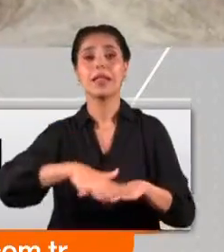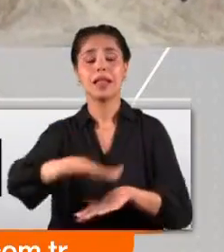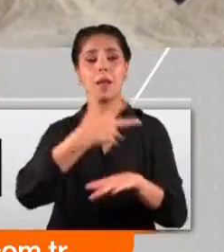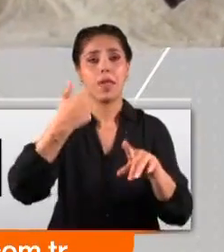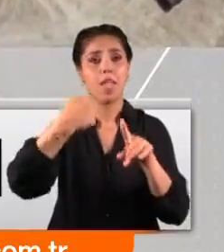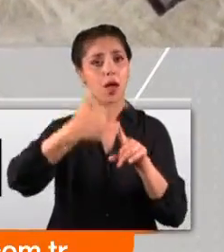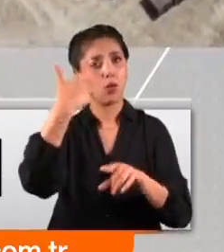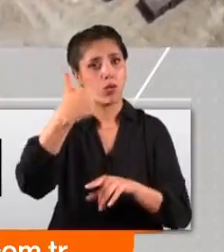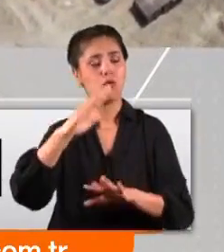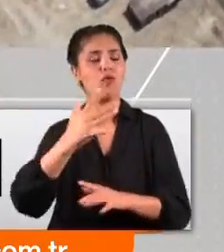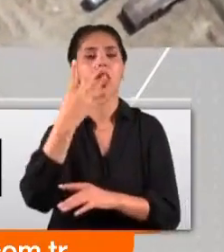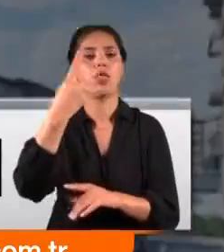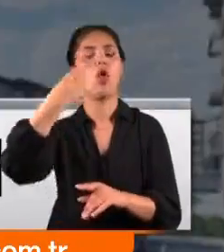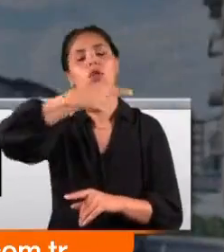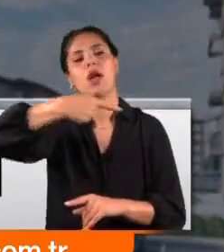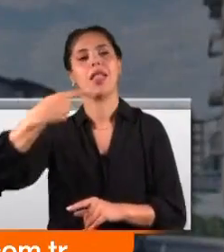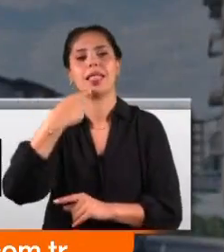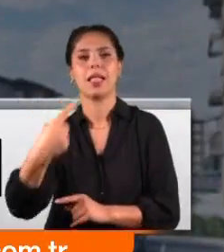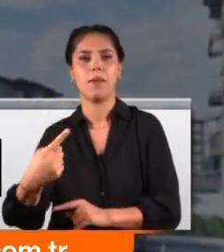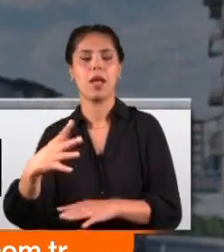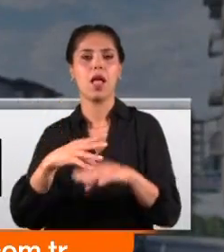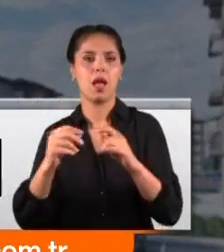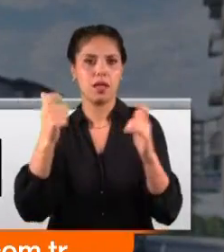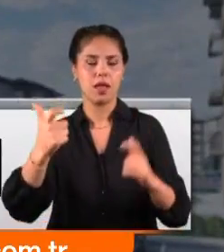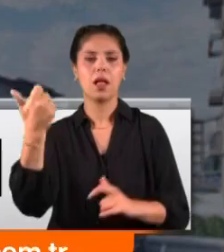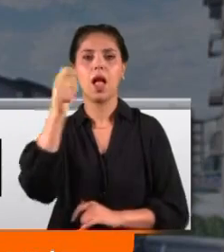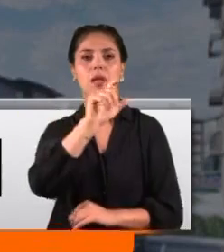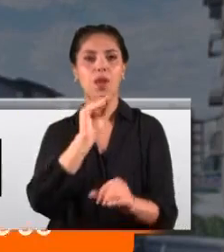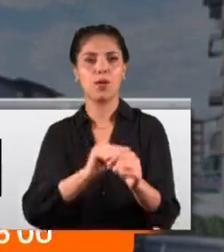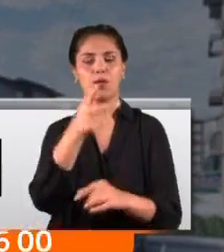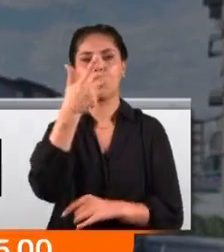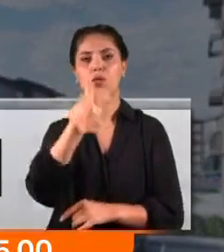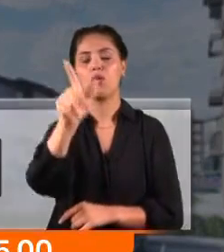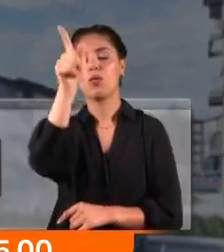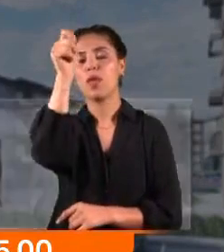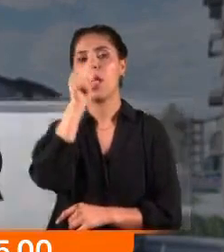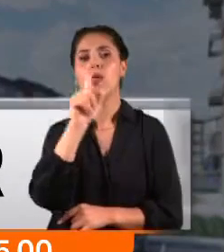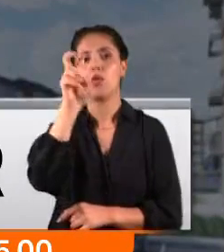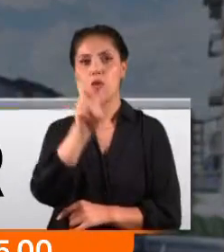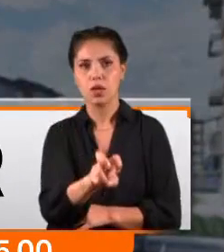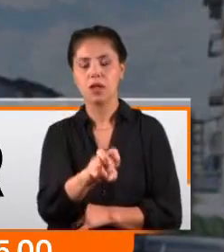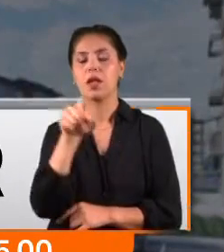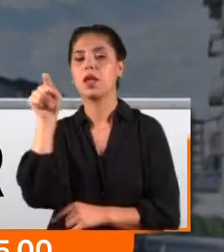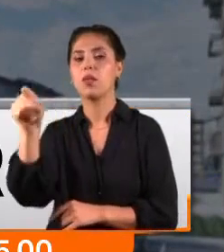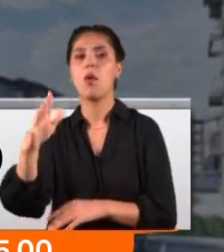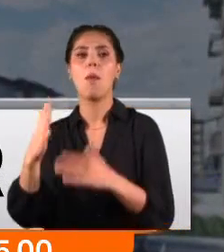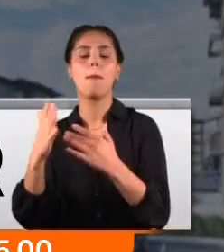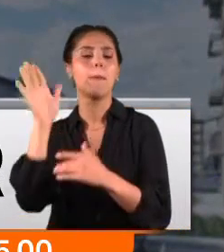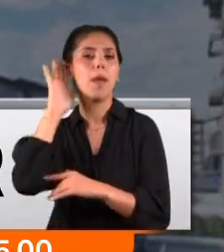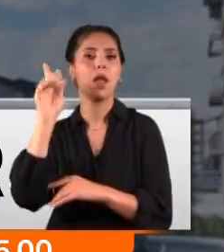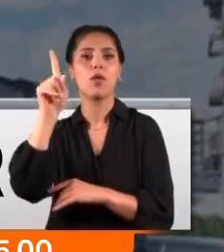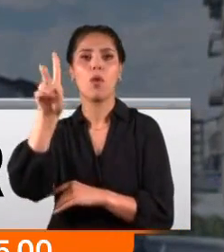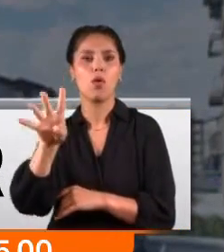katı geçmeyecek. Adana'da 6 ay içinde 3.638, Malatya'da